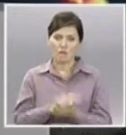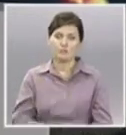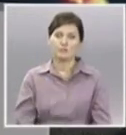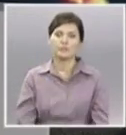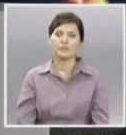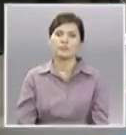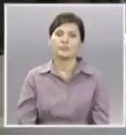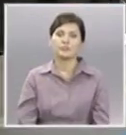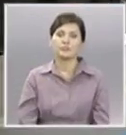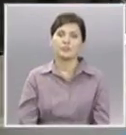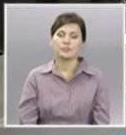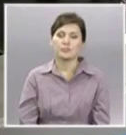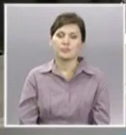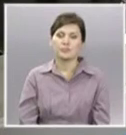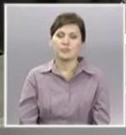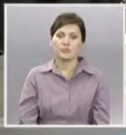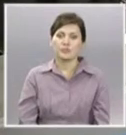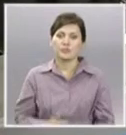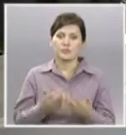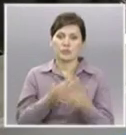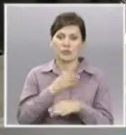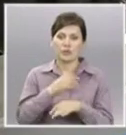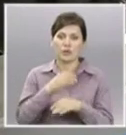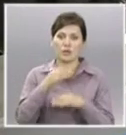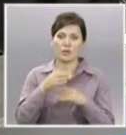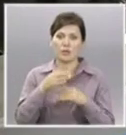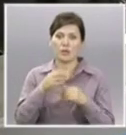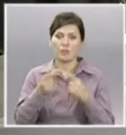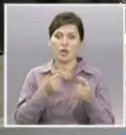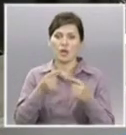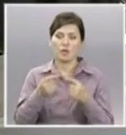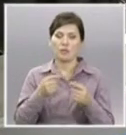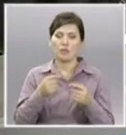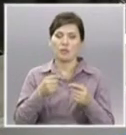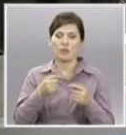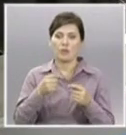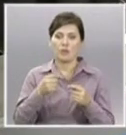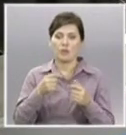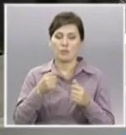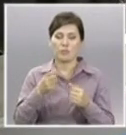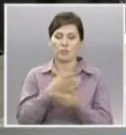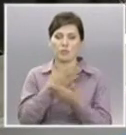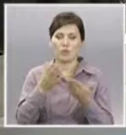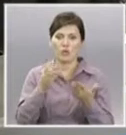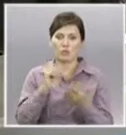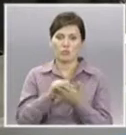білдіреді. Пікірлерін айтып отырады. Жалпы хабарымыз сонымен қатар мына басқарма құзырына кіретін мұрағат және